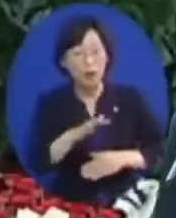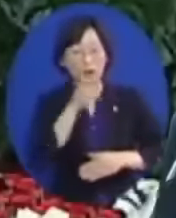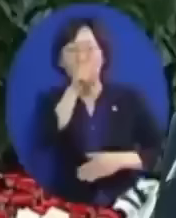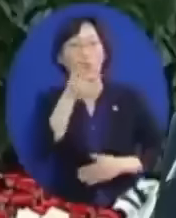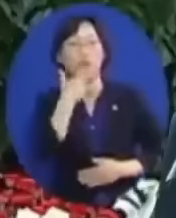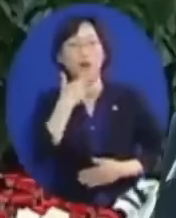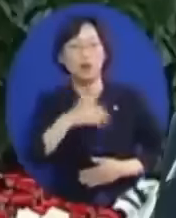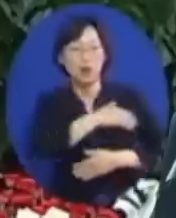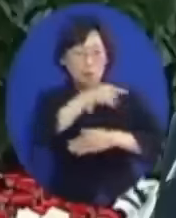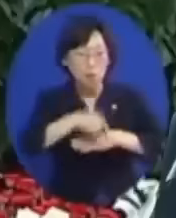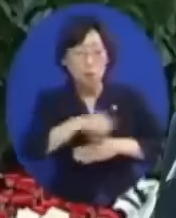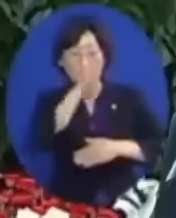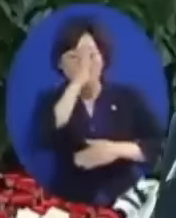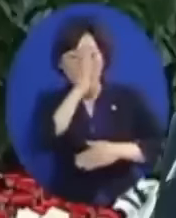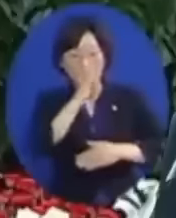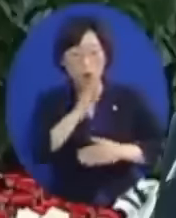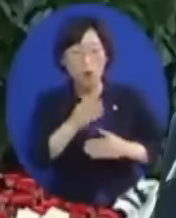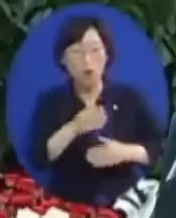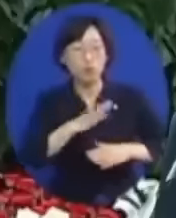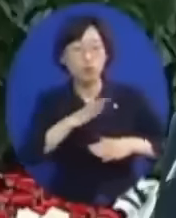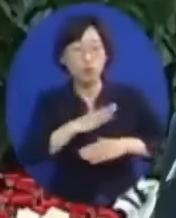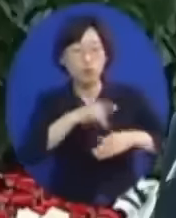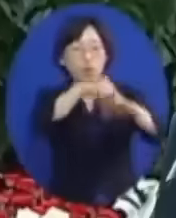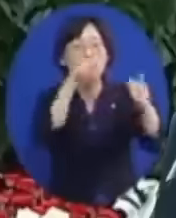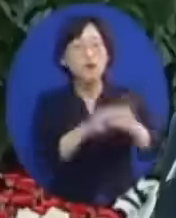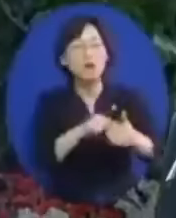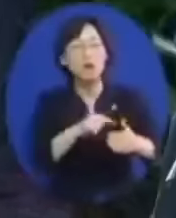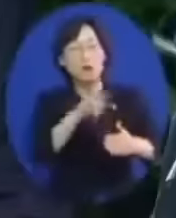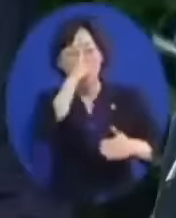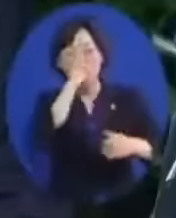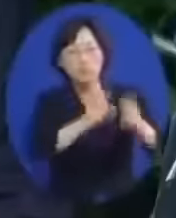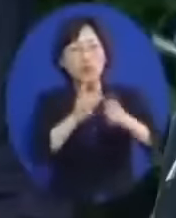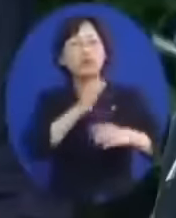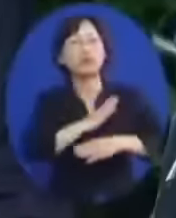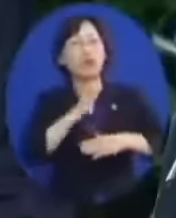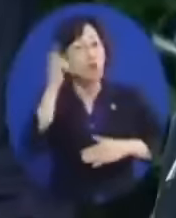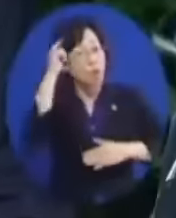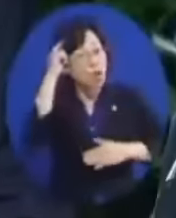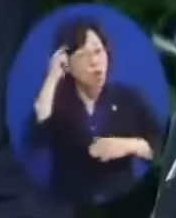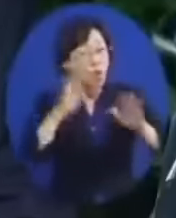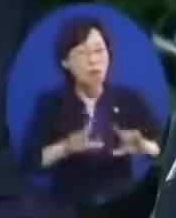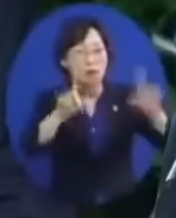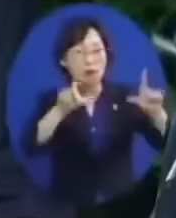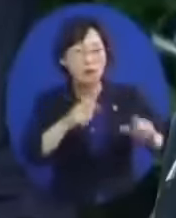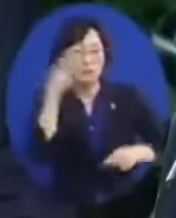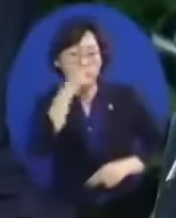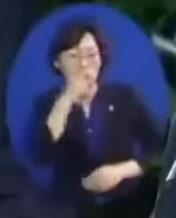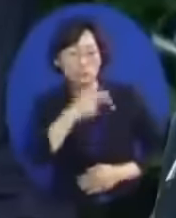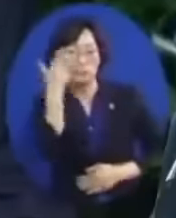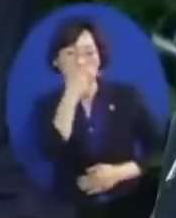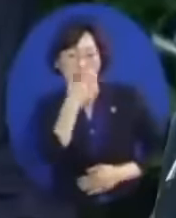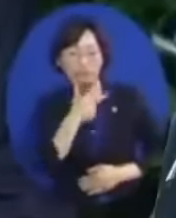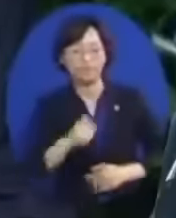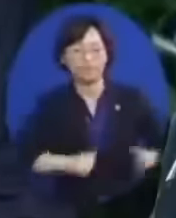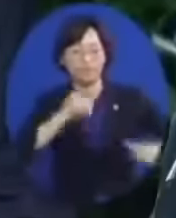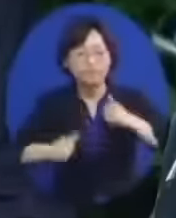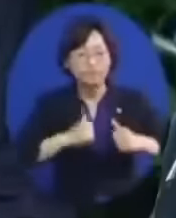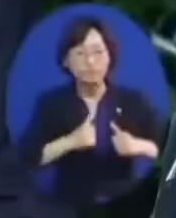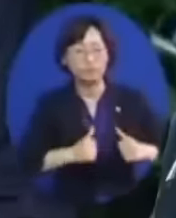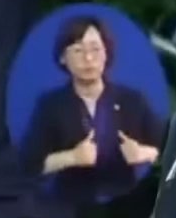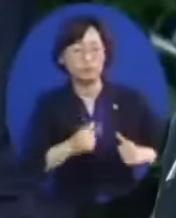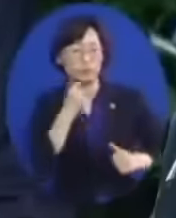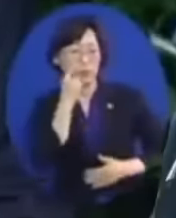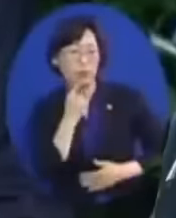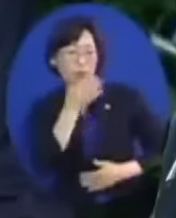몸의 병도 무섭지만 마음의 병도 무서워요. 왜? 오늘날 서로 시기하고 분노하고 질투하고